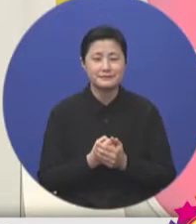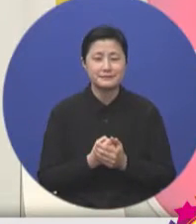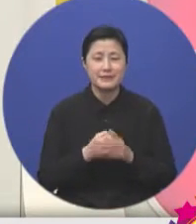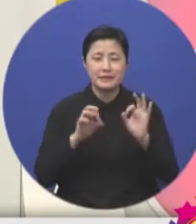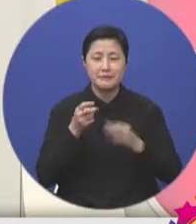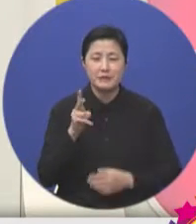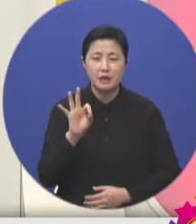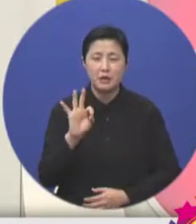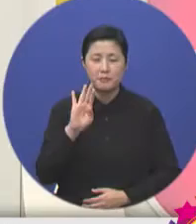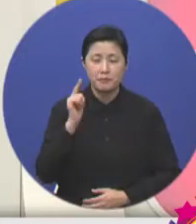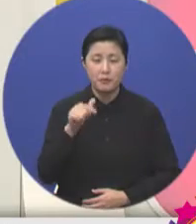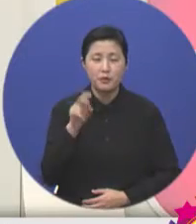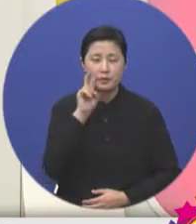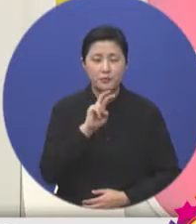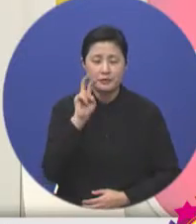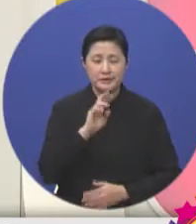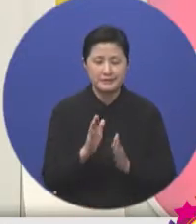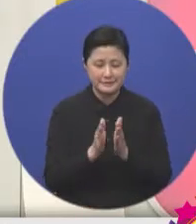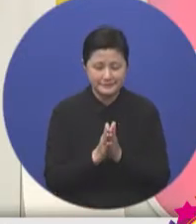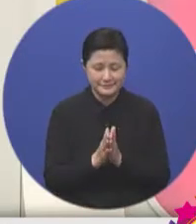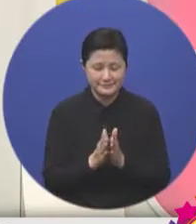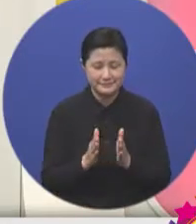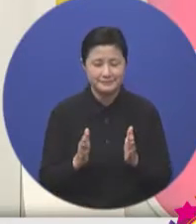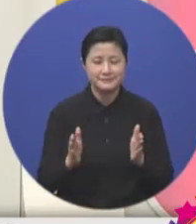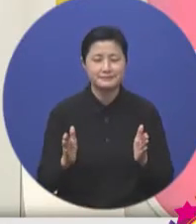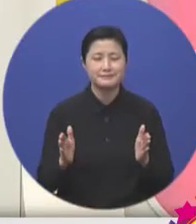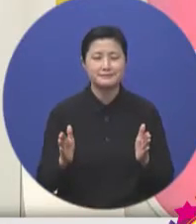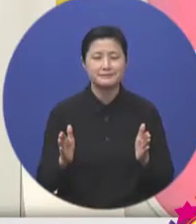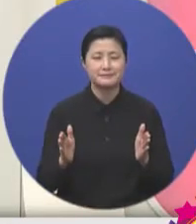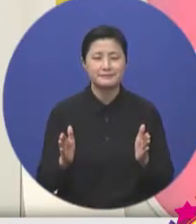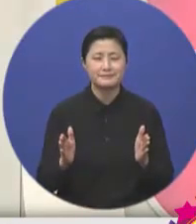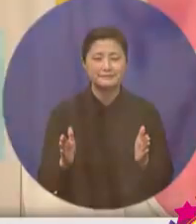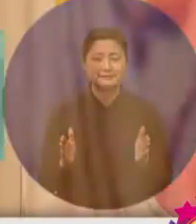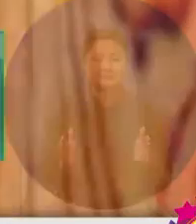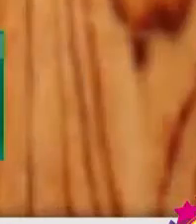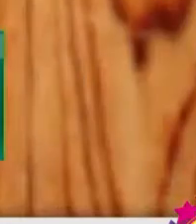김용복 씨가 노래 불러드립니다. 잊을 수가 있을